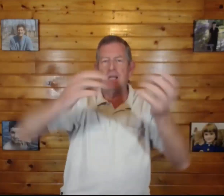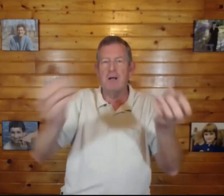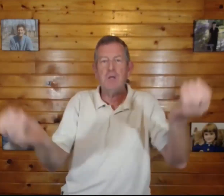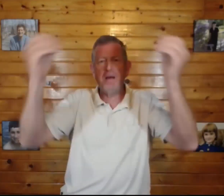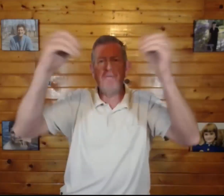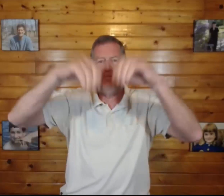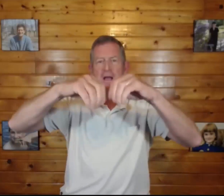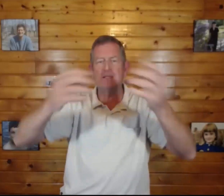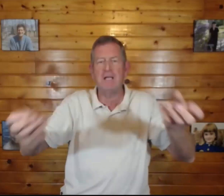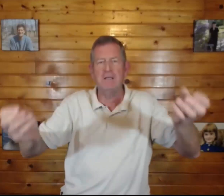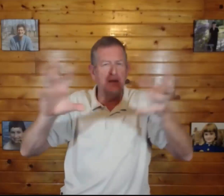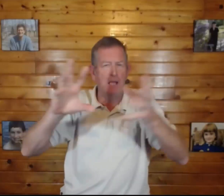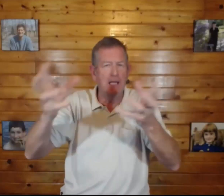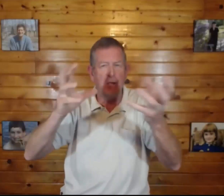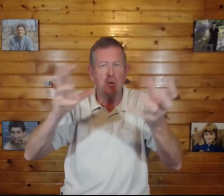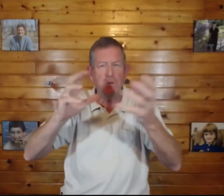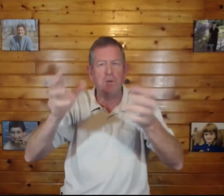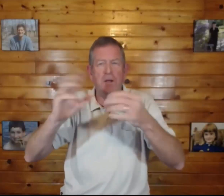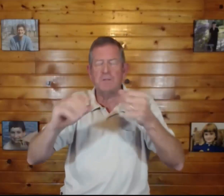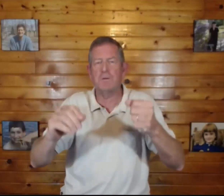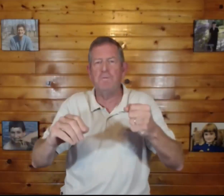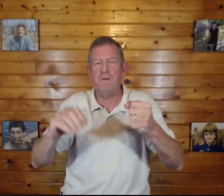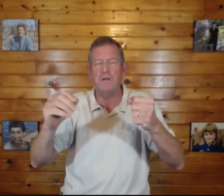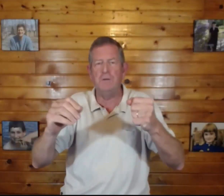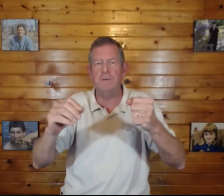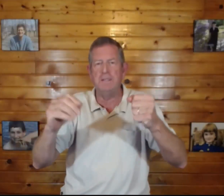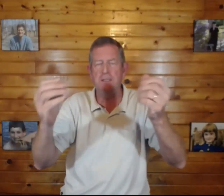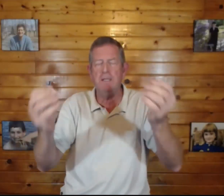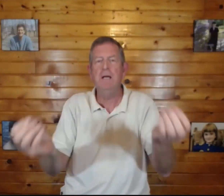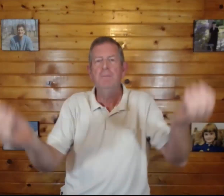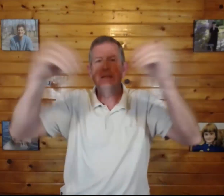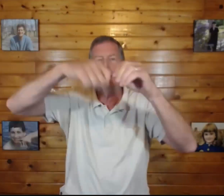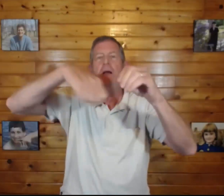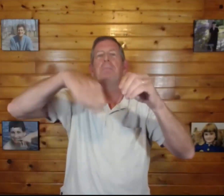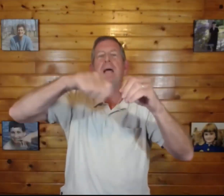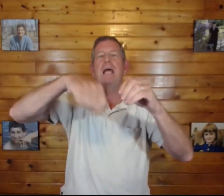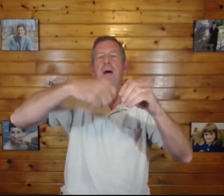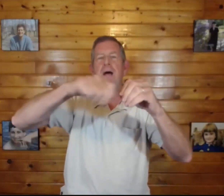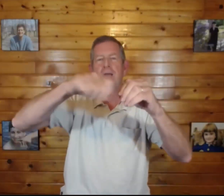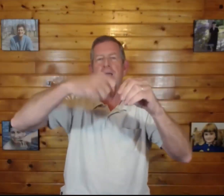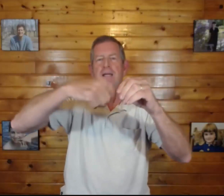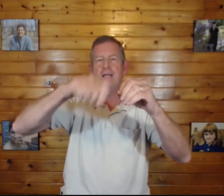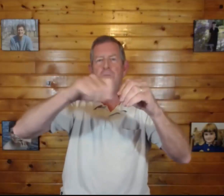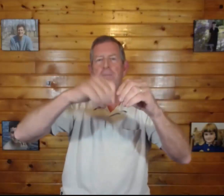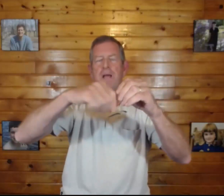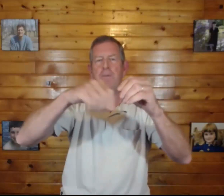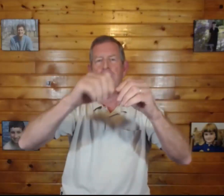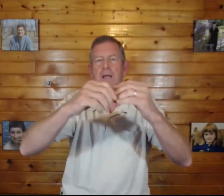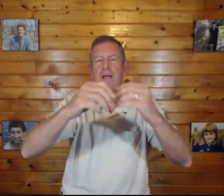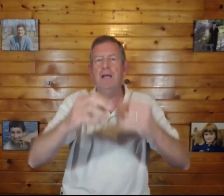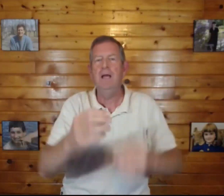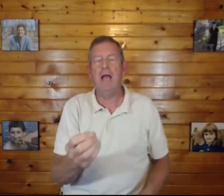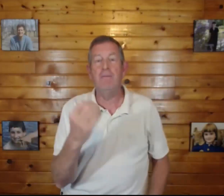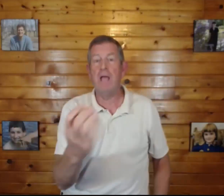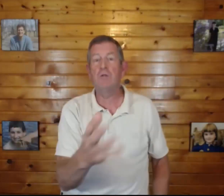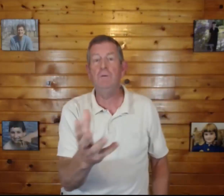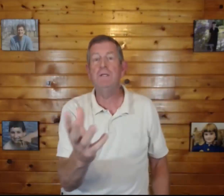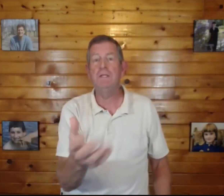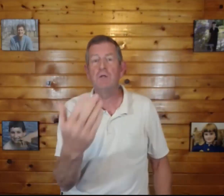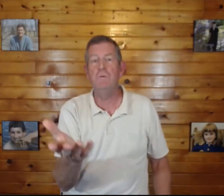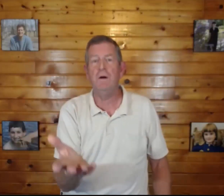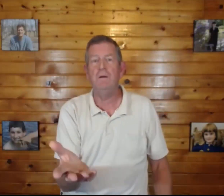Oui, ça ressemble à faire. Il y a des ressemblances entre faire et celui-ci, mais c'est préparer, n'est-ce pas? Préparer.